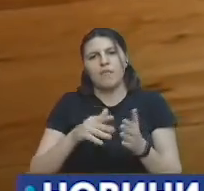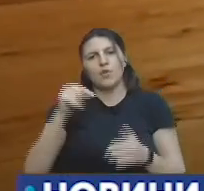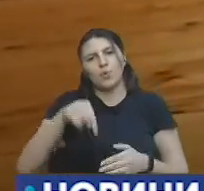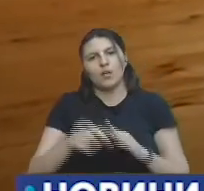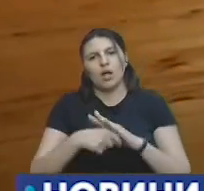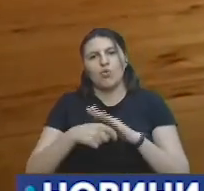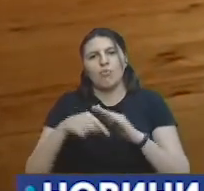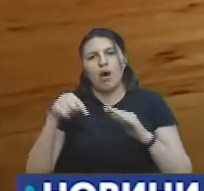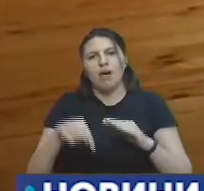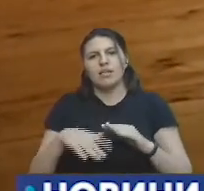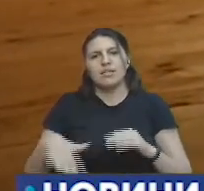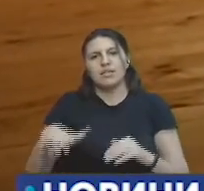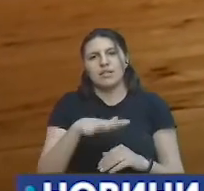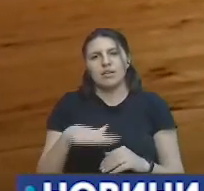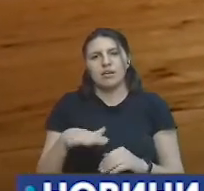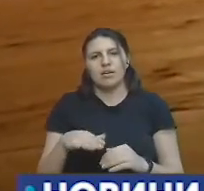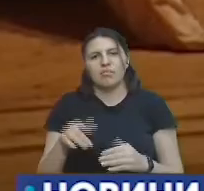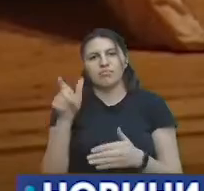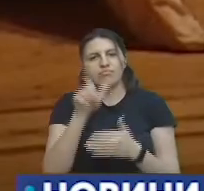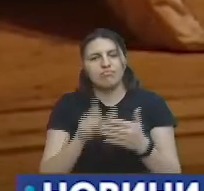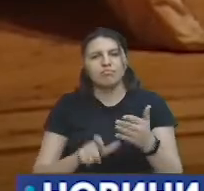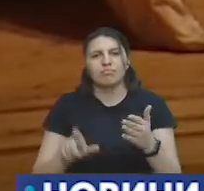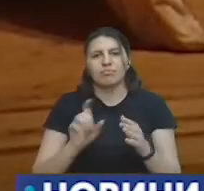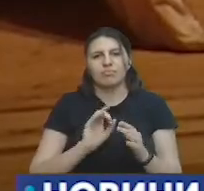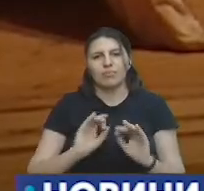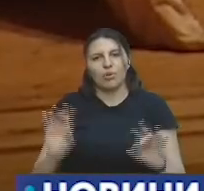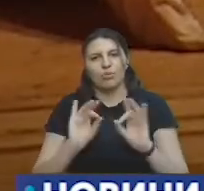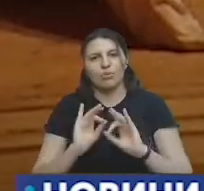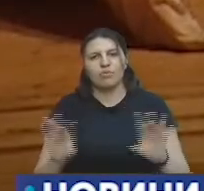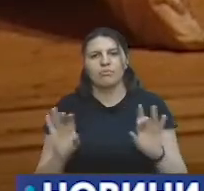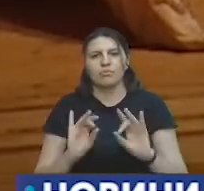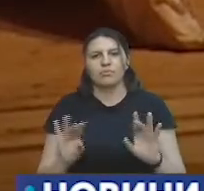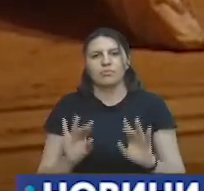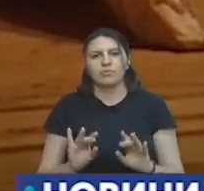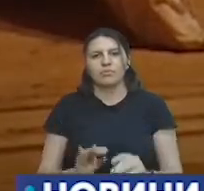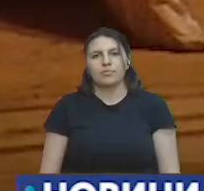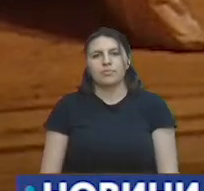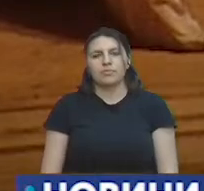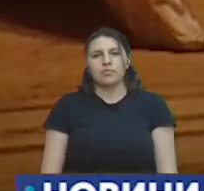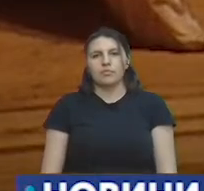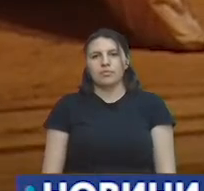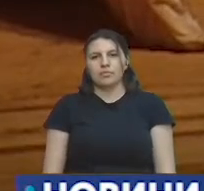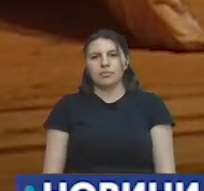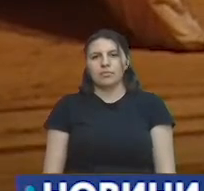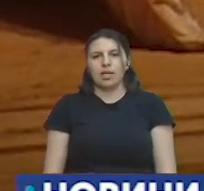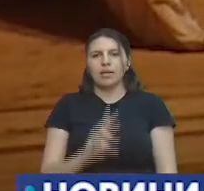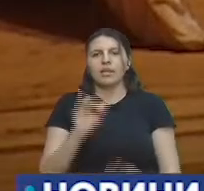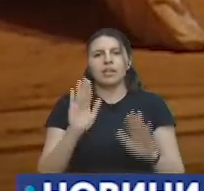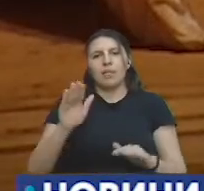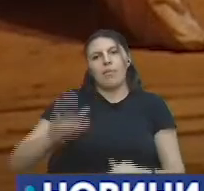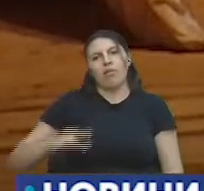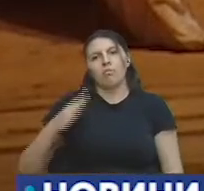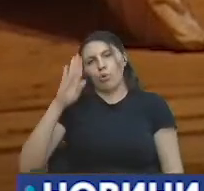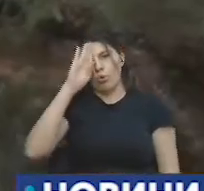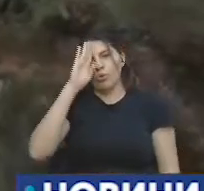вигляді листів-оповідань своєму маленькому сину. Ця книга адресована не тільки маленькому хлопчику, але усім дітям України і